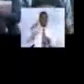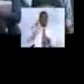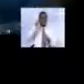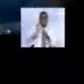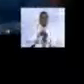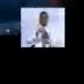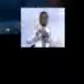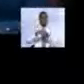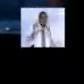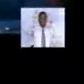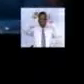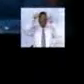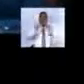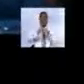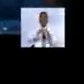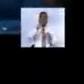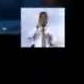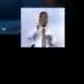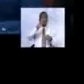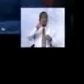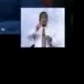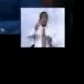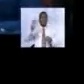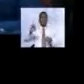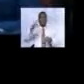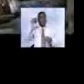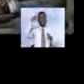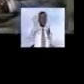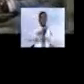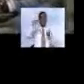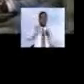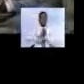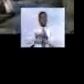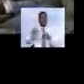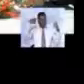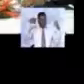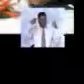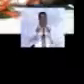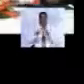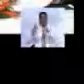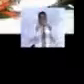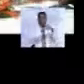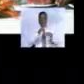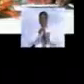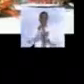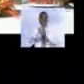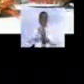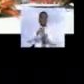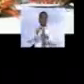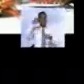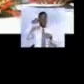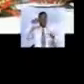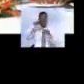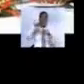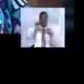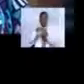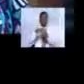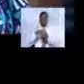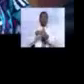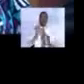Faso pour la signature de l'accord de coopération entre la Côte d'Ivoire et le Burkina Faso en matière de lutte contre la